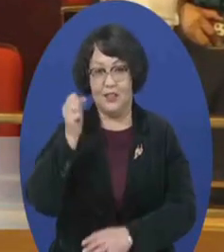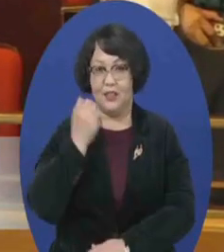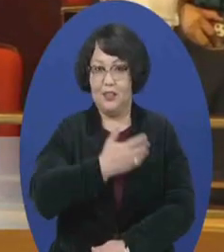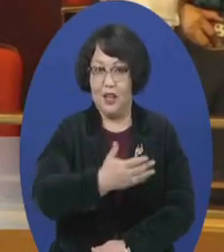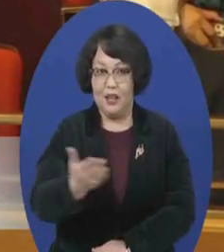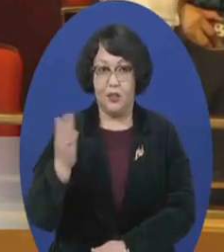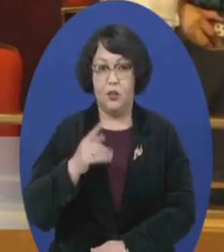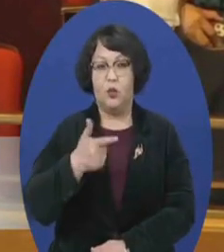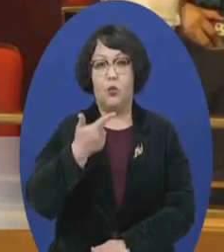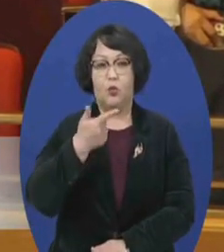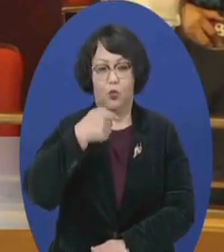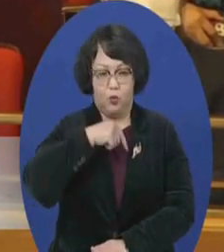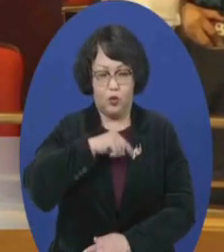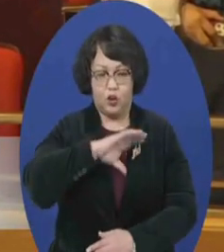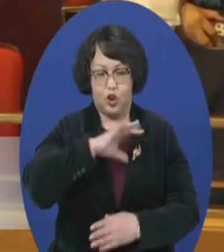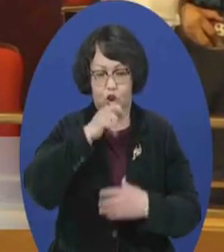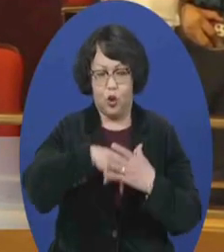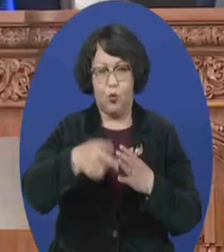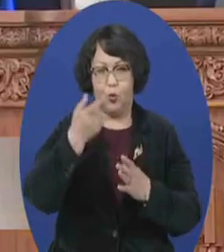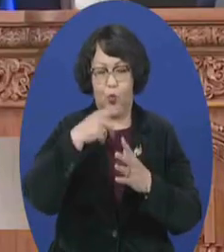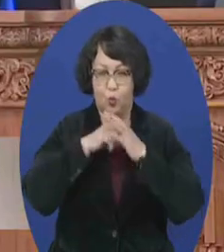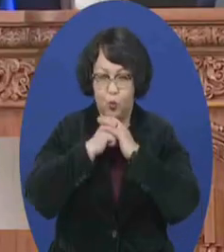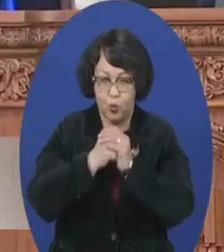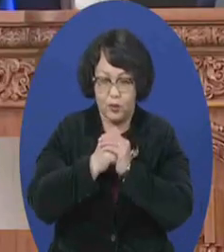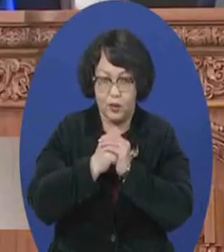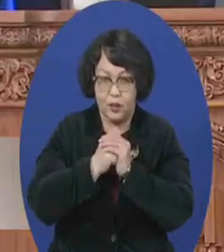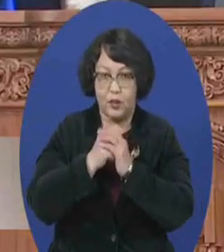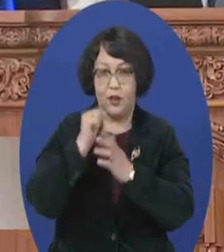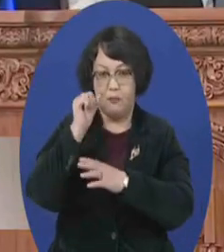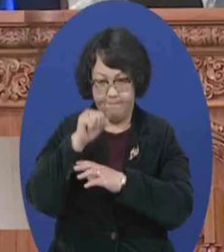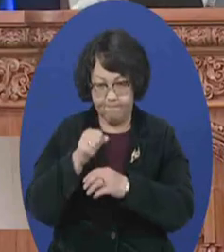бүхэнд гүн хүндэтгэлээ илэрхийлж байгааг минь хүлээн авна уу.